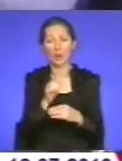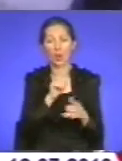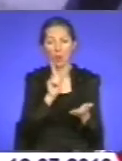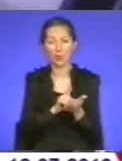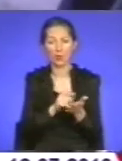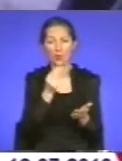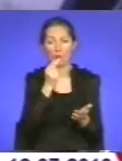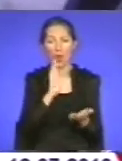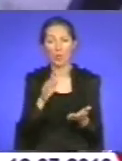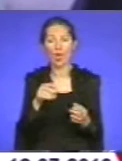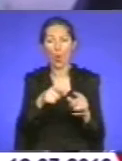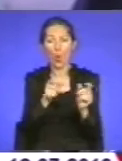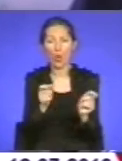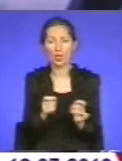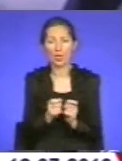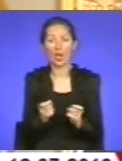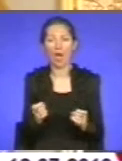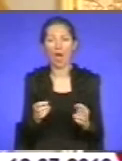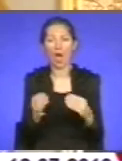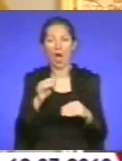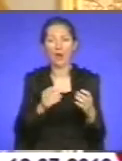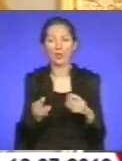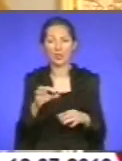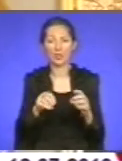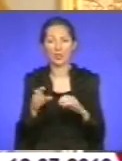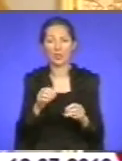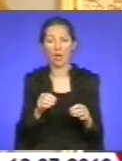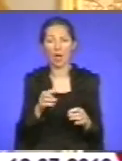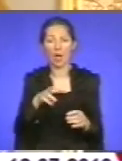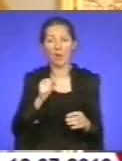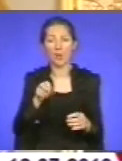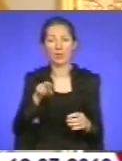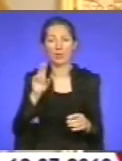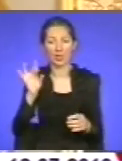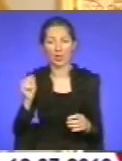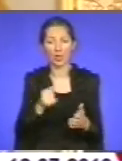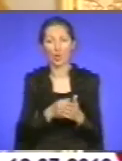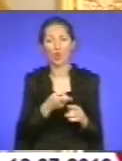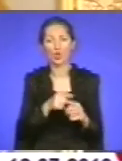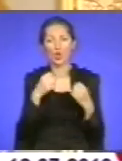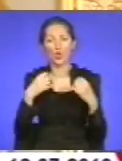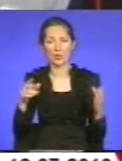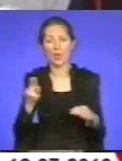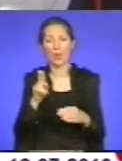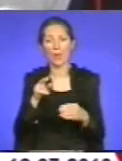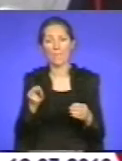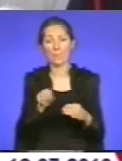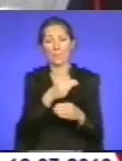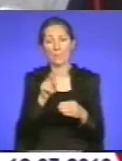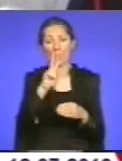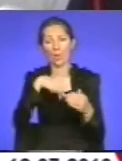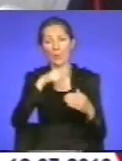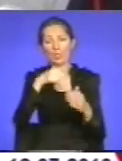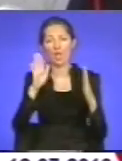коржики з пшеничного тіста, так звані мандрили. До цього свята прибирали садибу, відбілювали та підфарбовували хату,